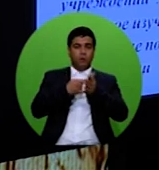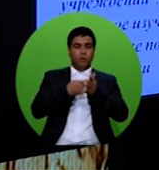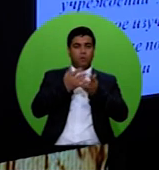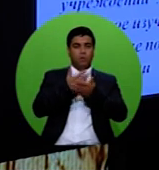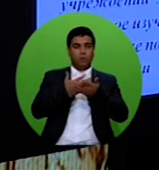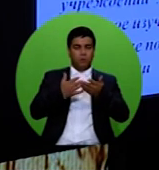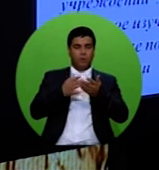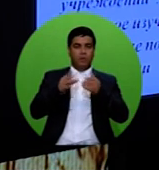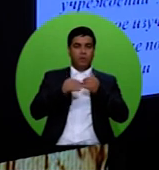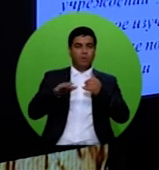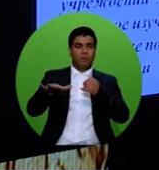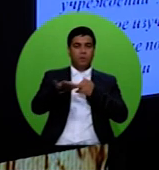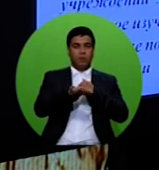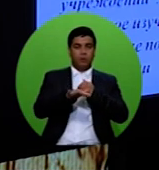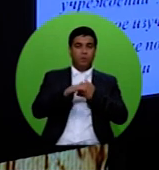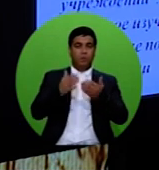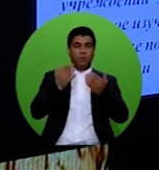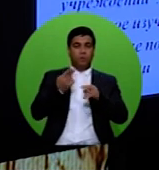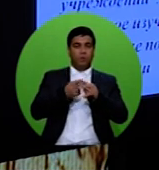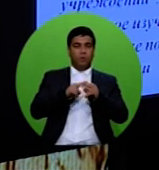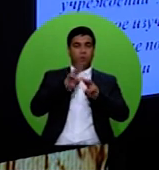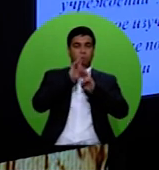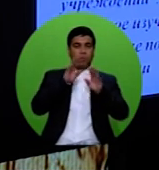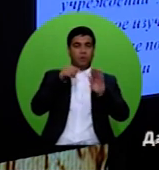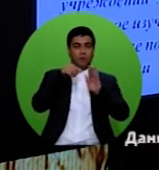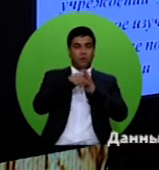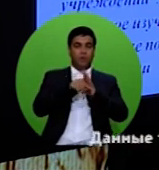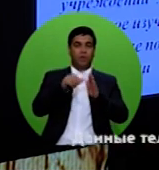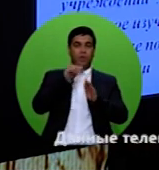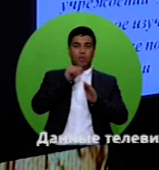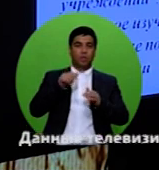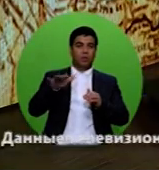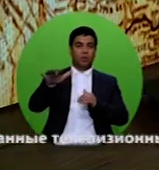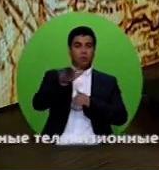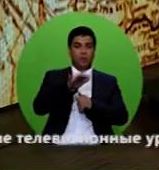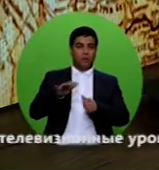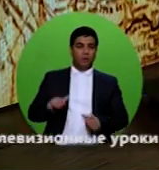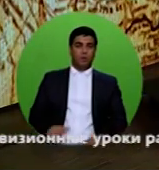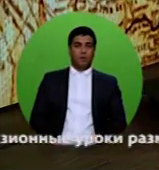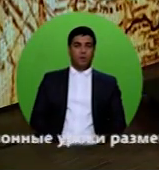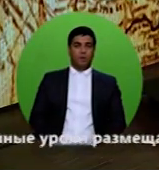полюса Земли. Вот что с собой представляет, ребята, Кашкадаринский